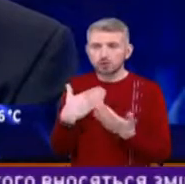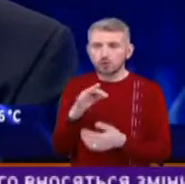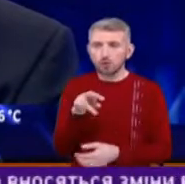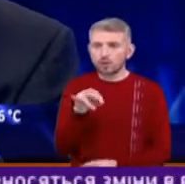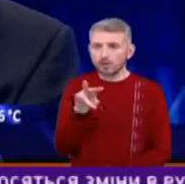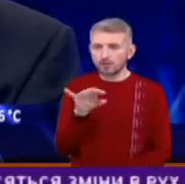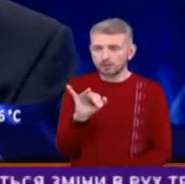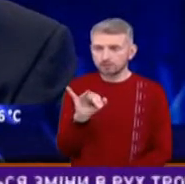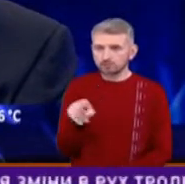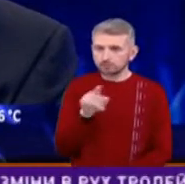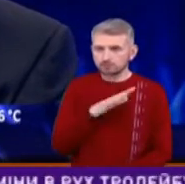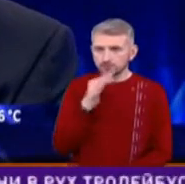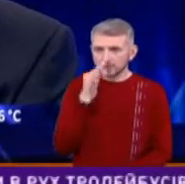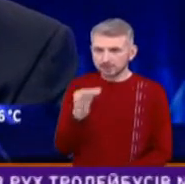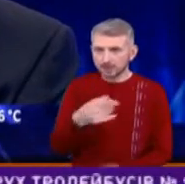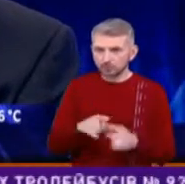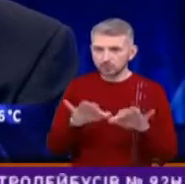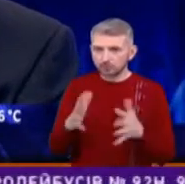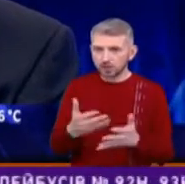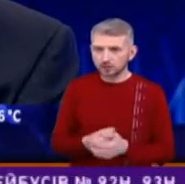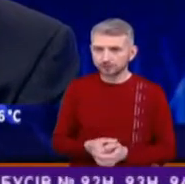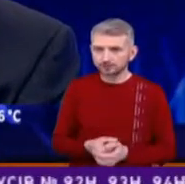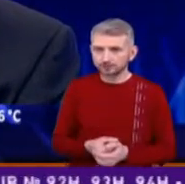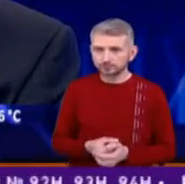якраз проартикулювала цю ситуацію.